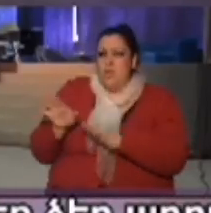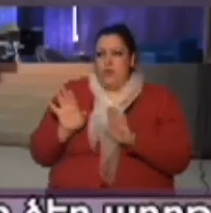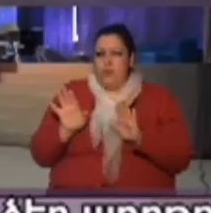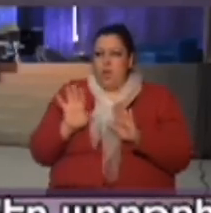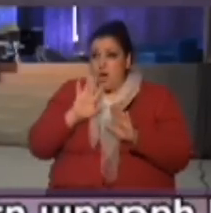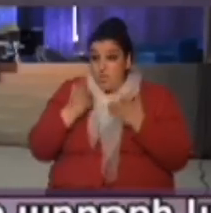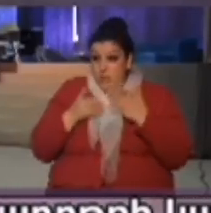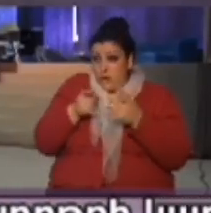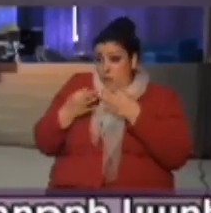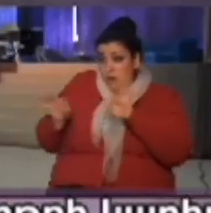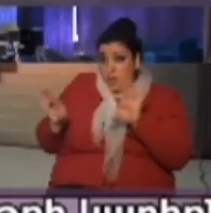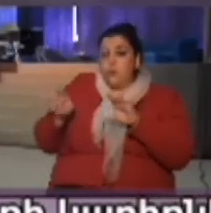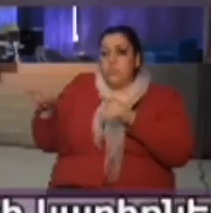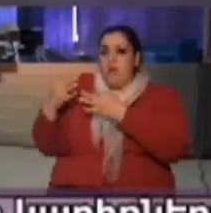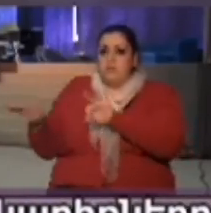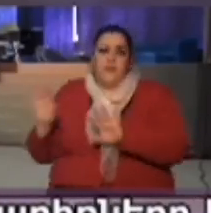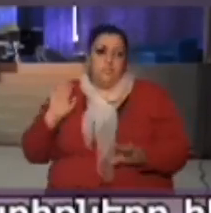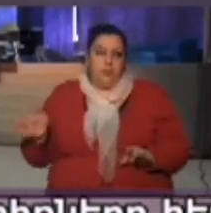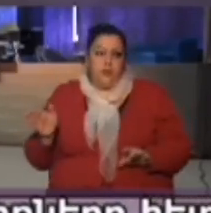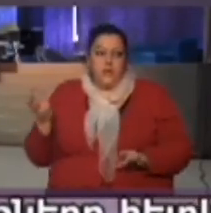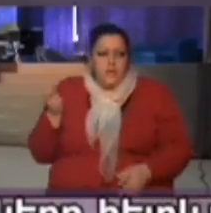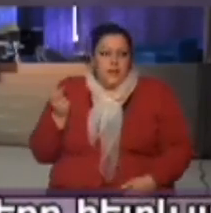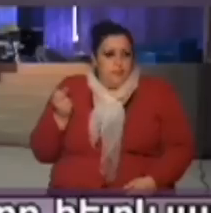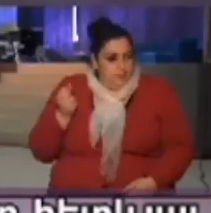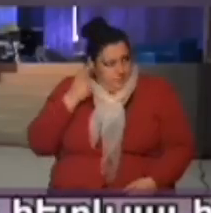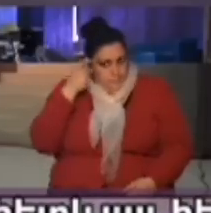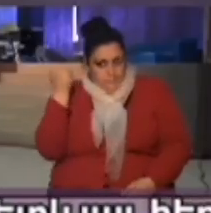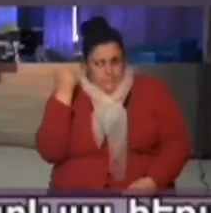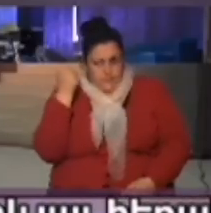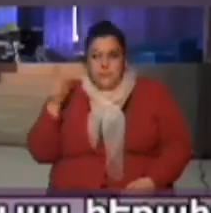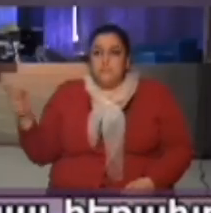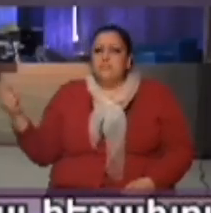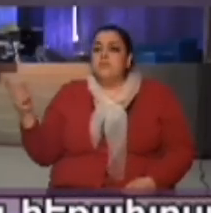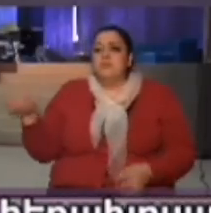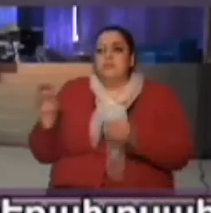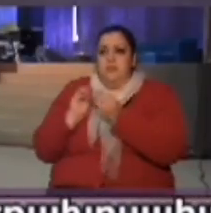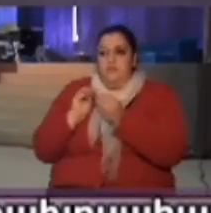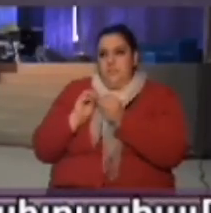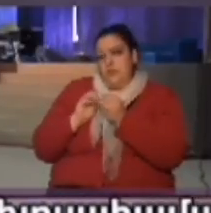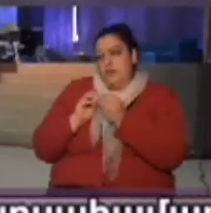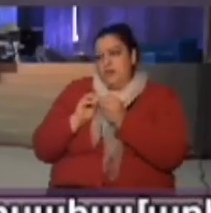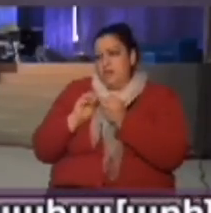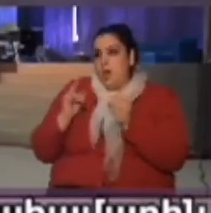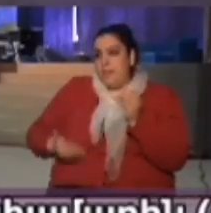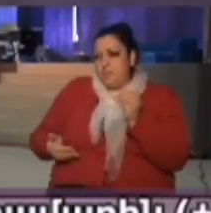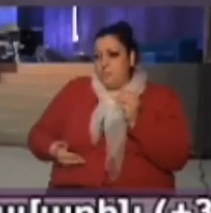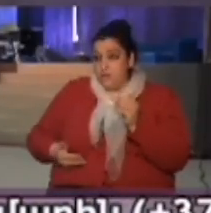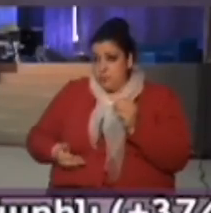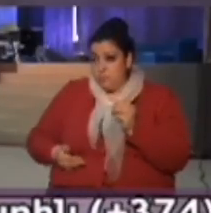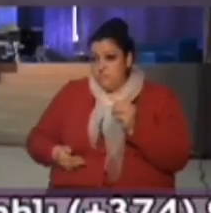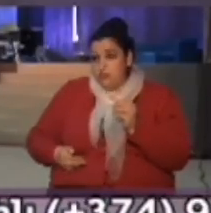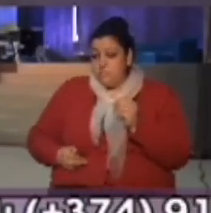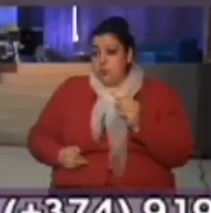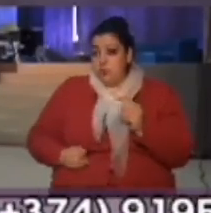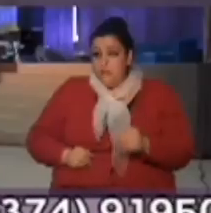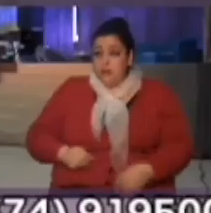թողված կլինի։ Իսկ մենք այդ րոպեում գուցե մեր սառնարանում են գտնվում մտովի։ Իսկ մենք այդ րոպեն գուցե մեր բիզնեսի մեջ